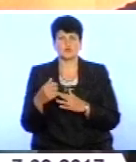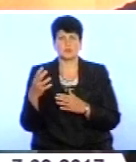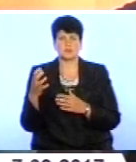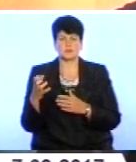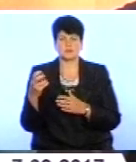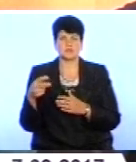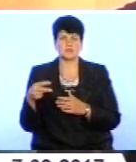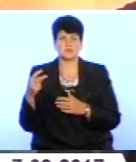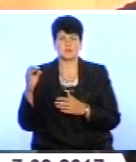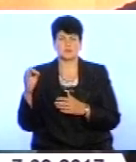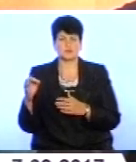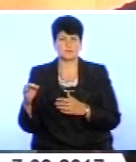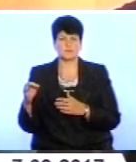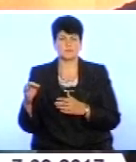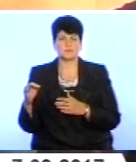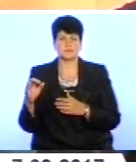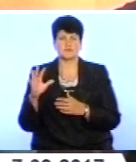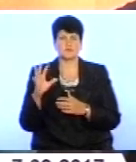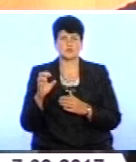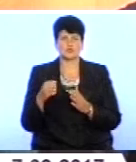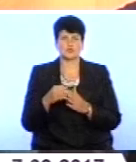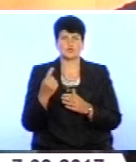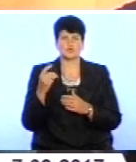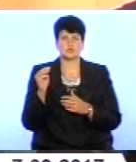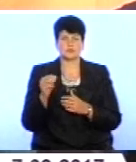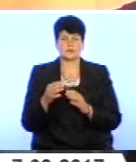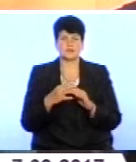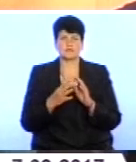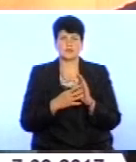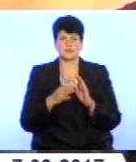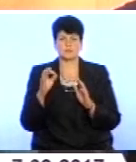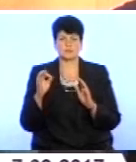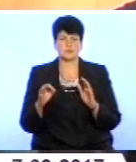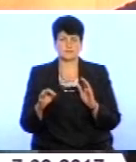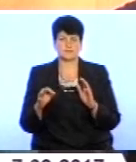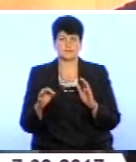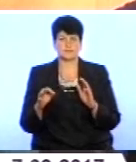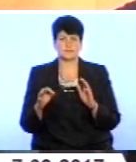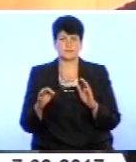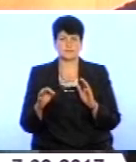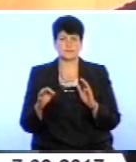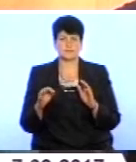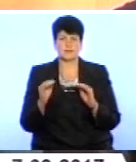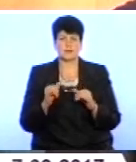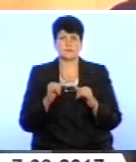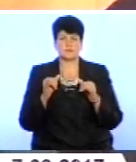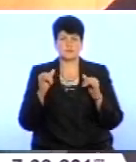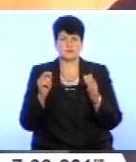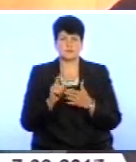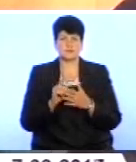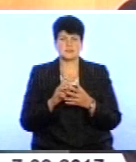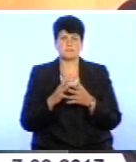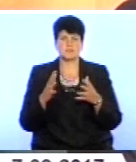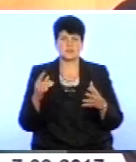це 22% пенсіонерів, від 500 до 1000 – це 19% пенсіонерів. І підвищення пенсії в сумі